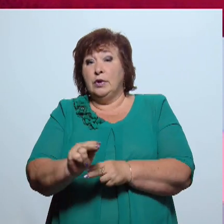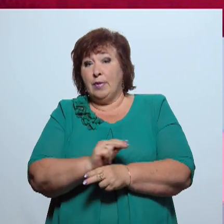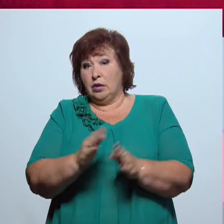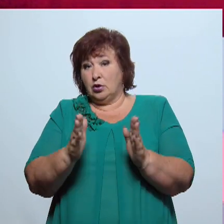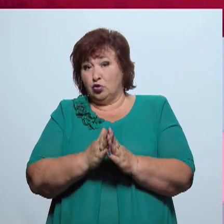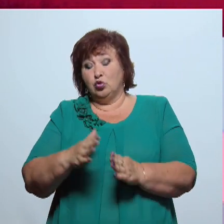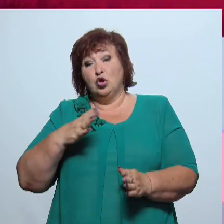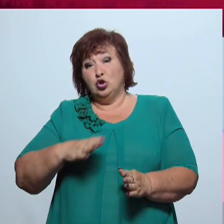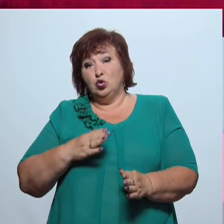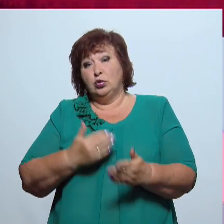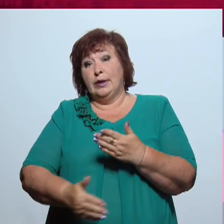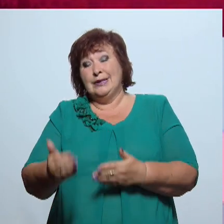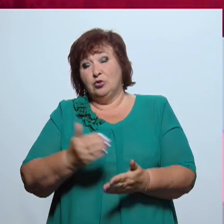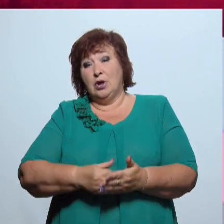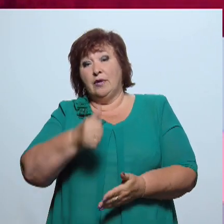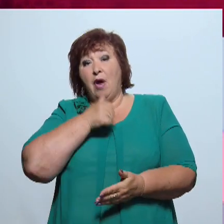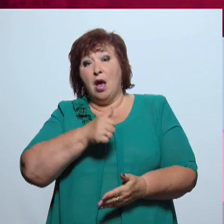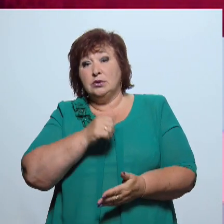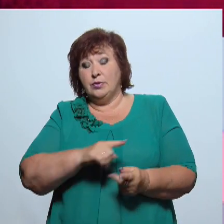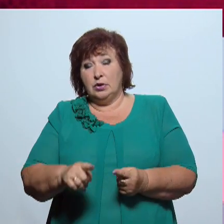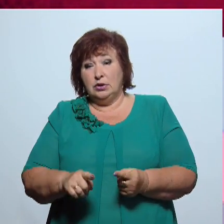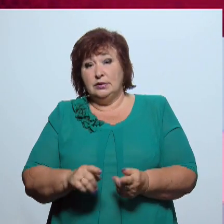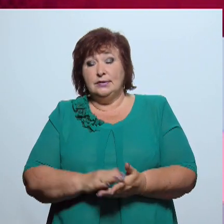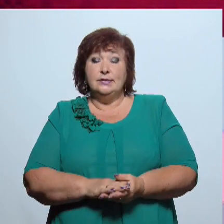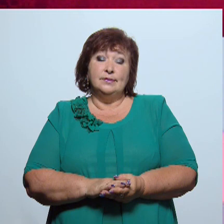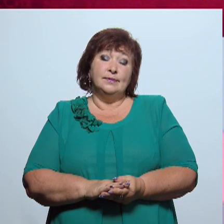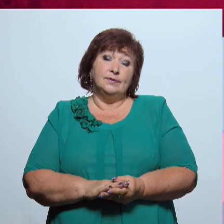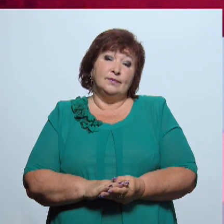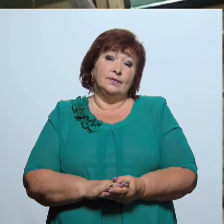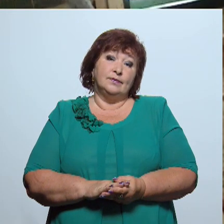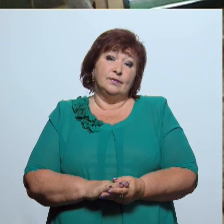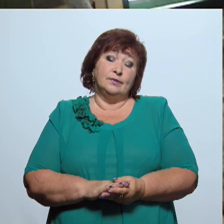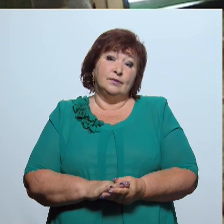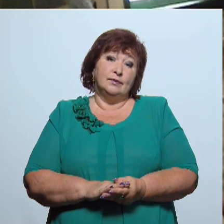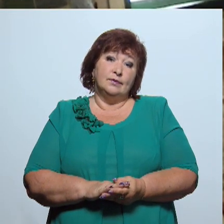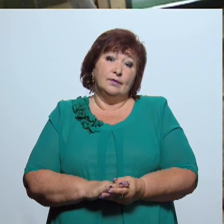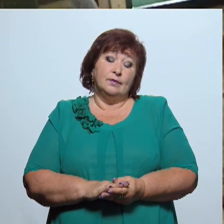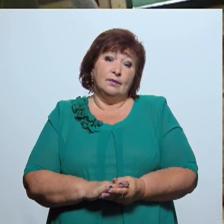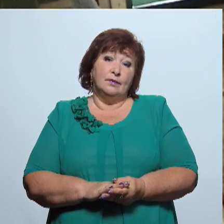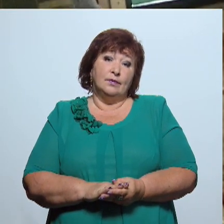Ждут результатов экспертизы. С места происшествия наш репортаж. Риск. Вот тут